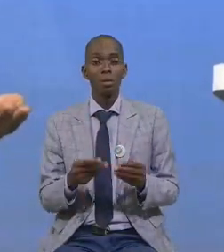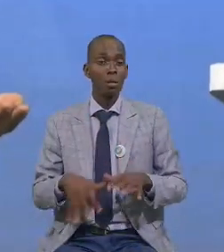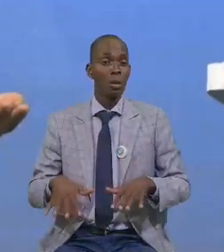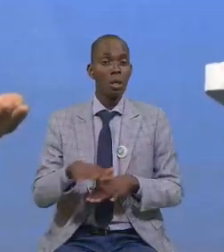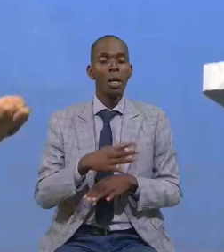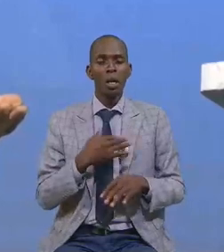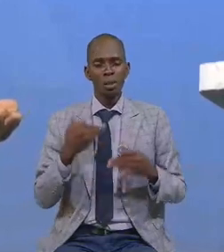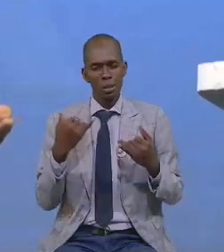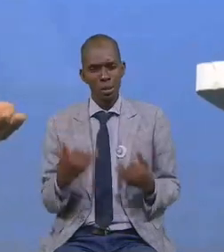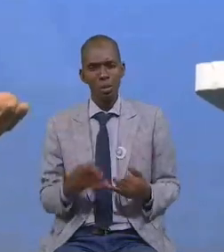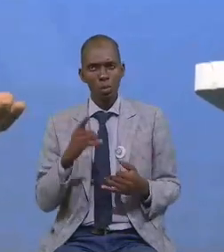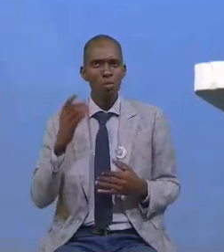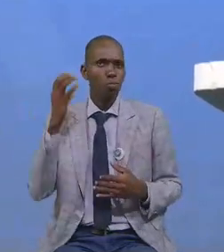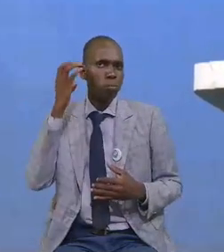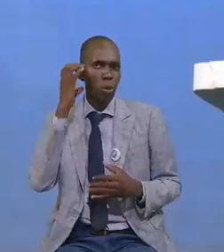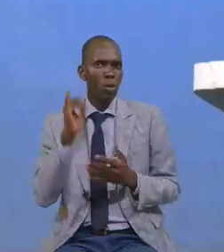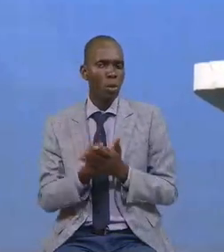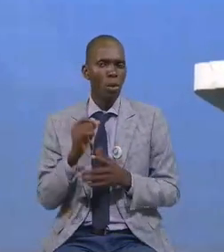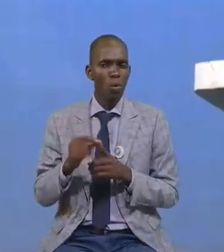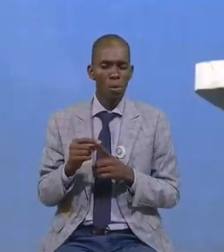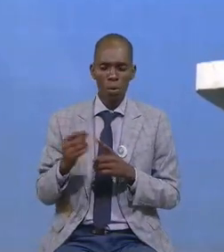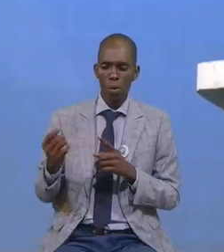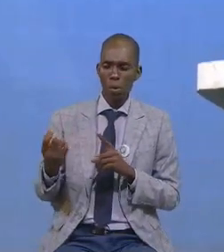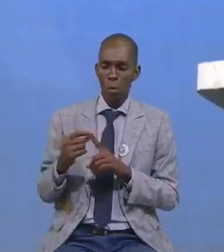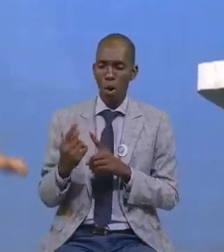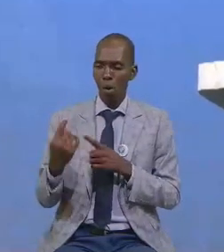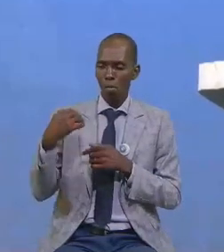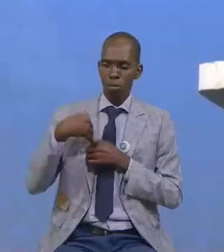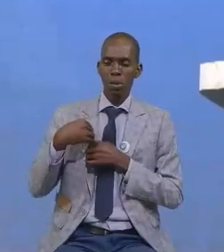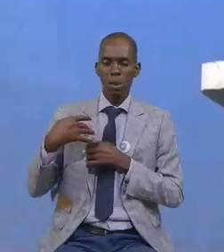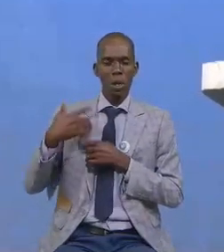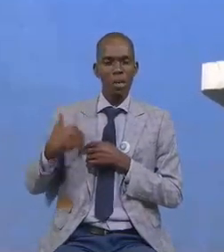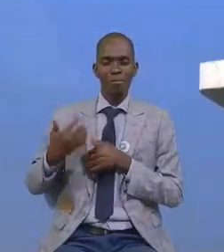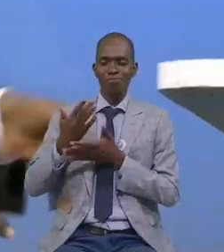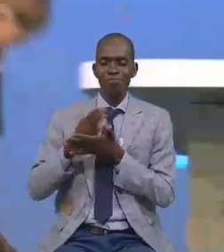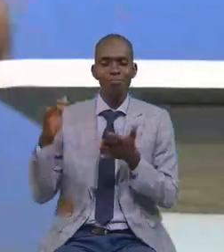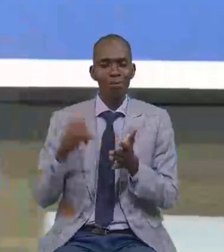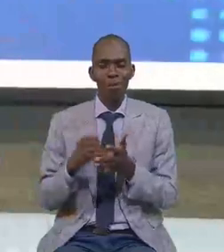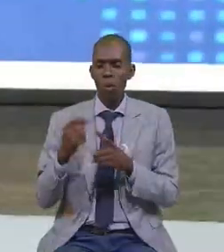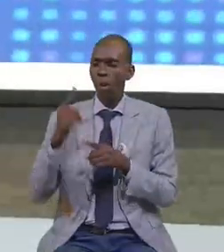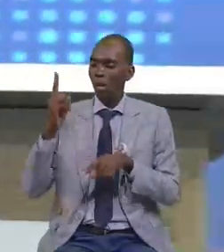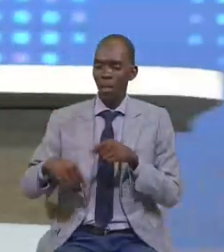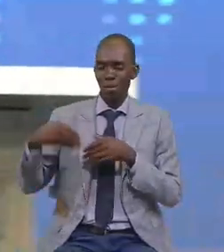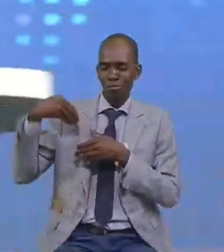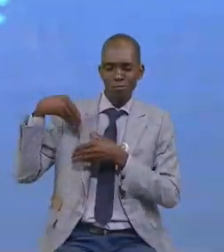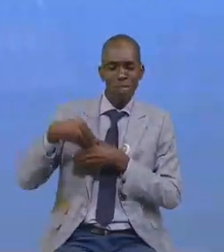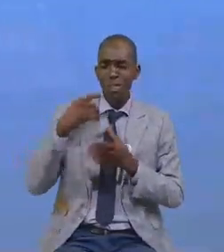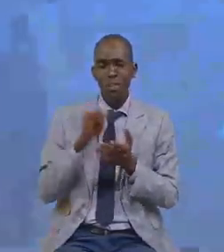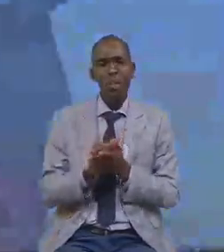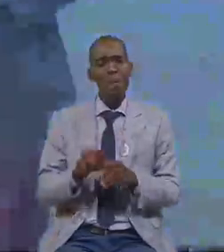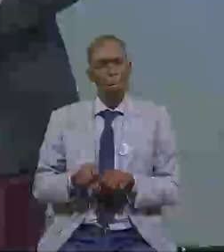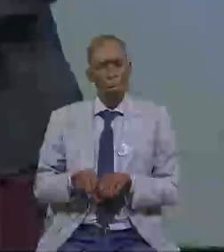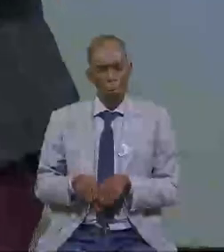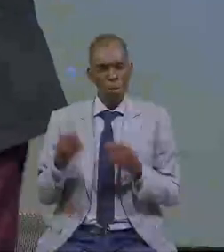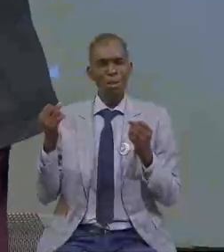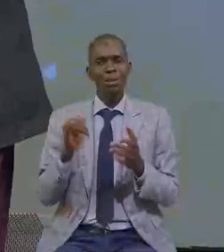sont provenues de ce cœur. Alors vous écoutez la parole rebondit, ça ne pénètre pas. Maintenant il dit